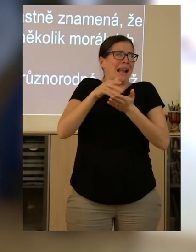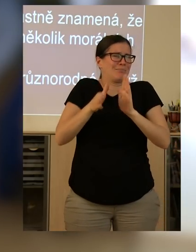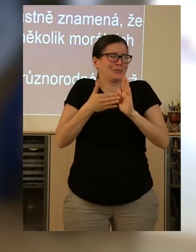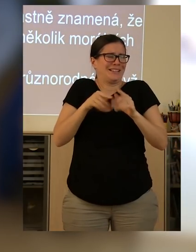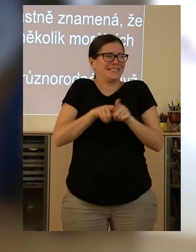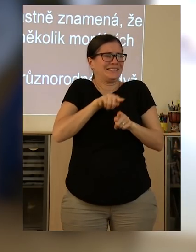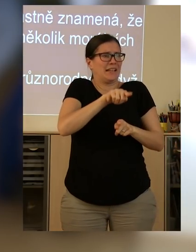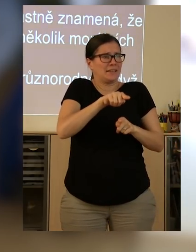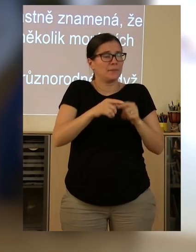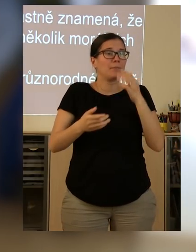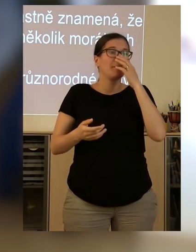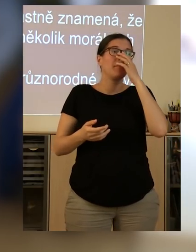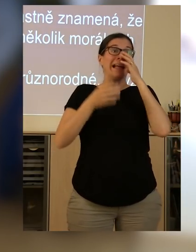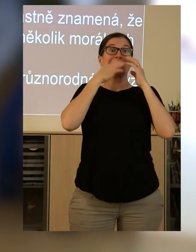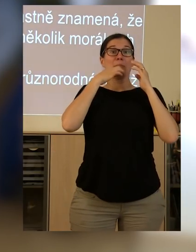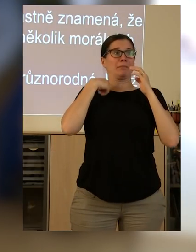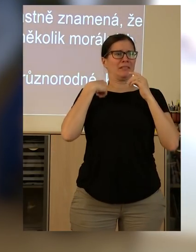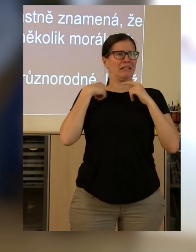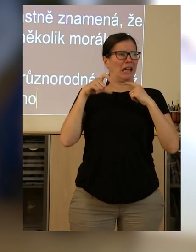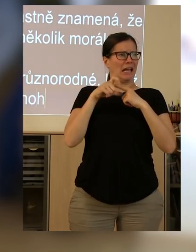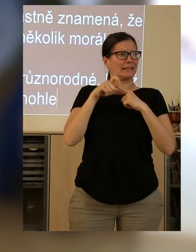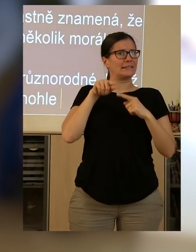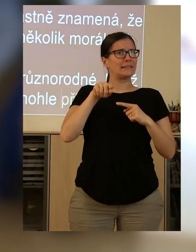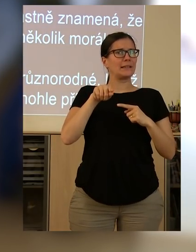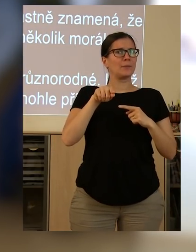řeknu. Aha.